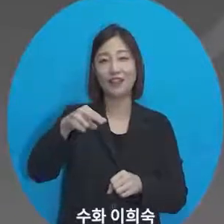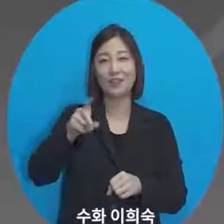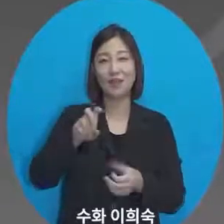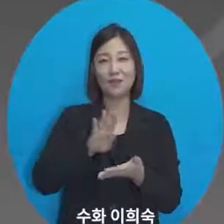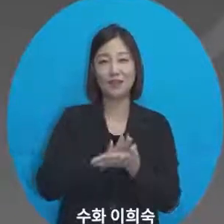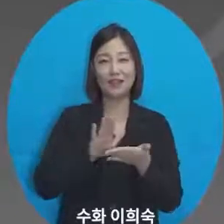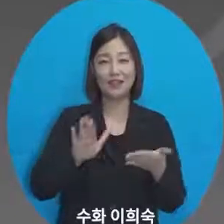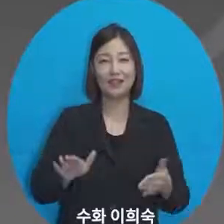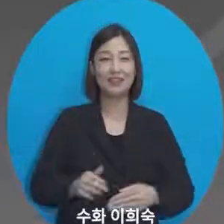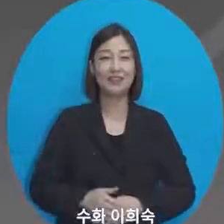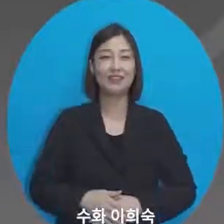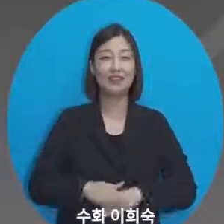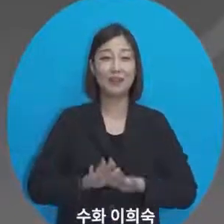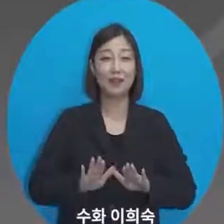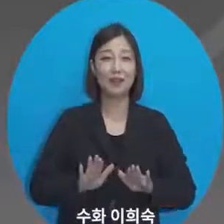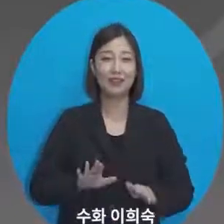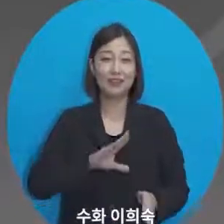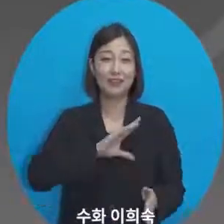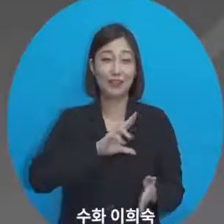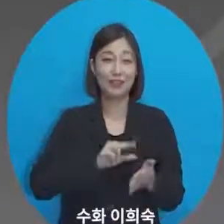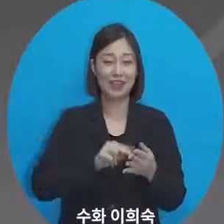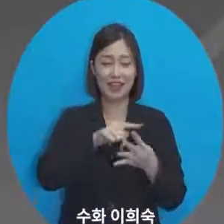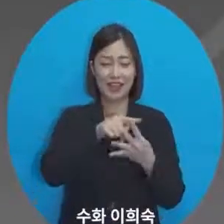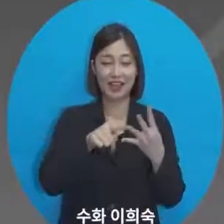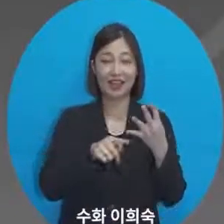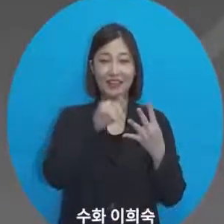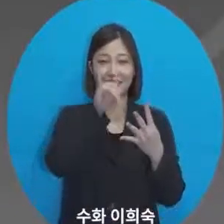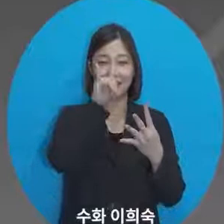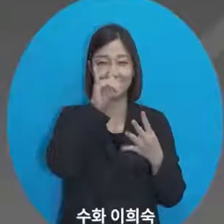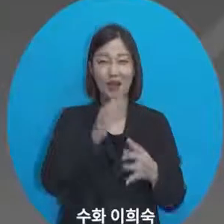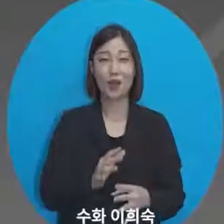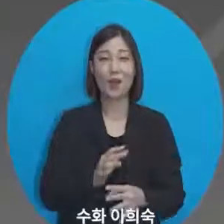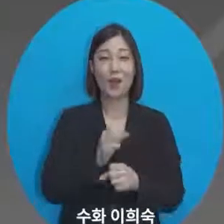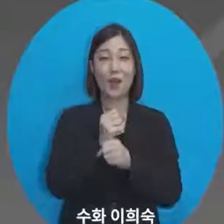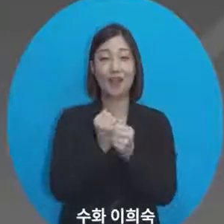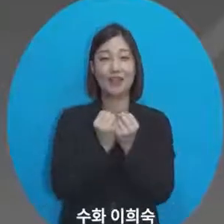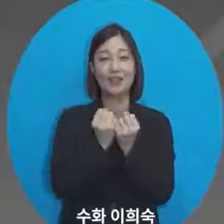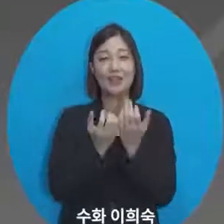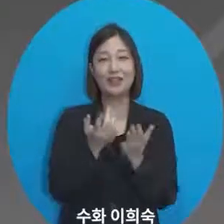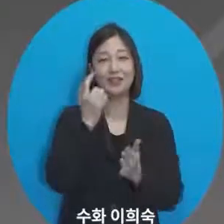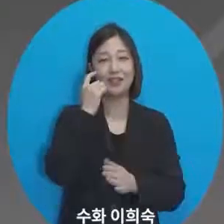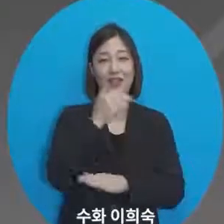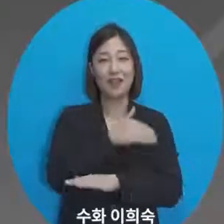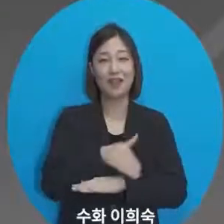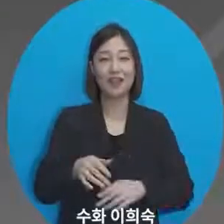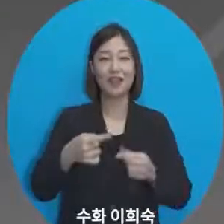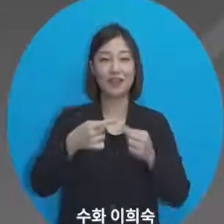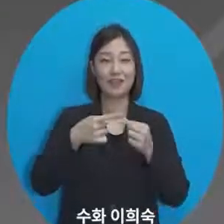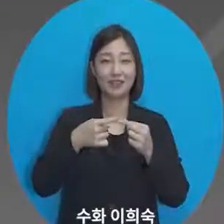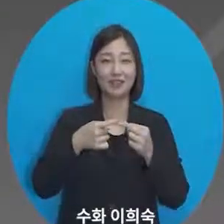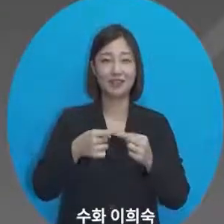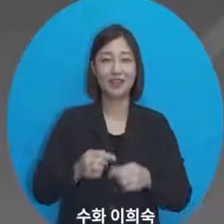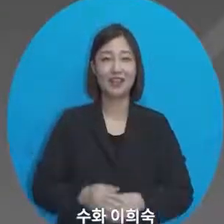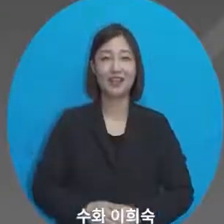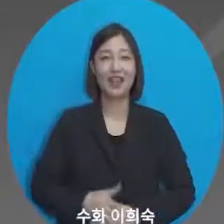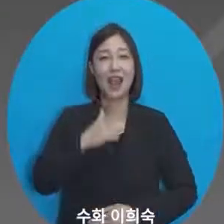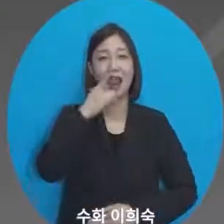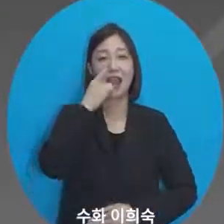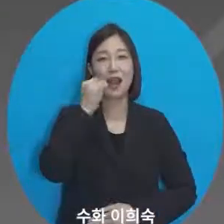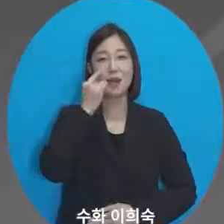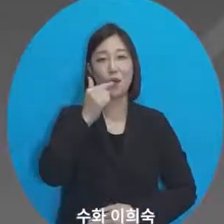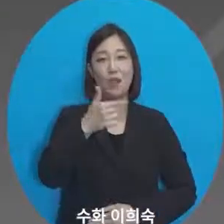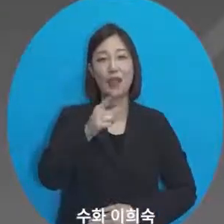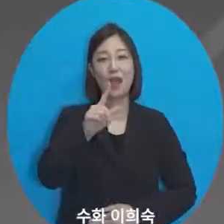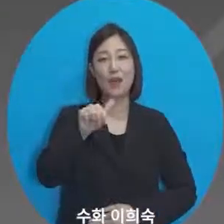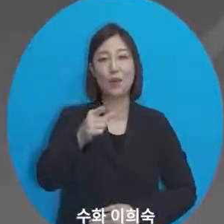오늘 제가 드릴 주제는 크게 4가지 주제로 요약해서 말씀을 드리고자 합니다. 첫 번째는 일본